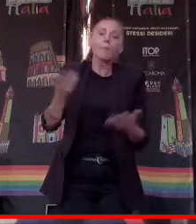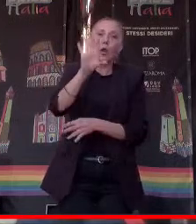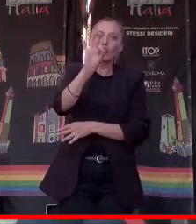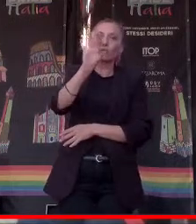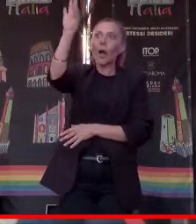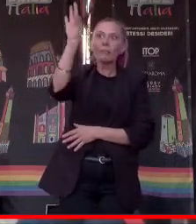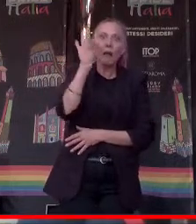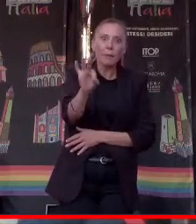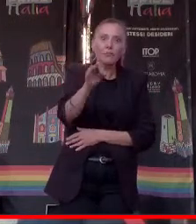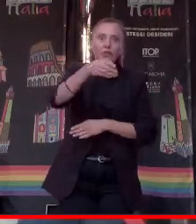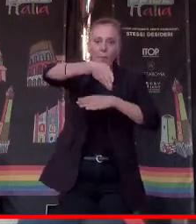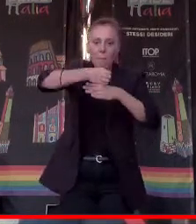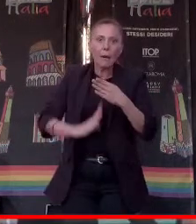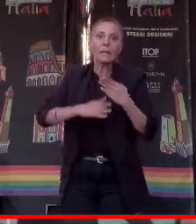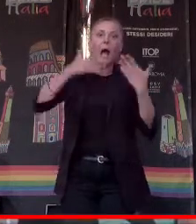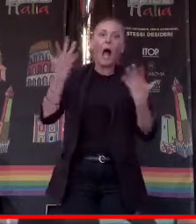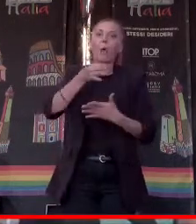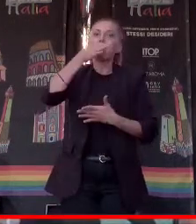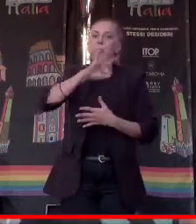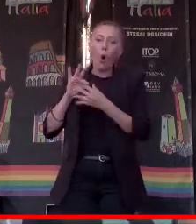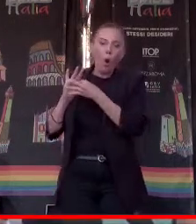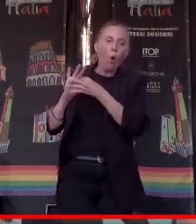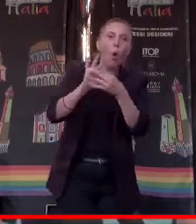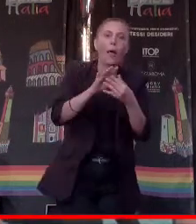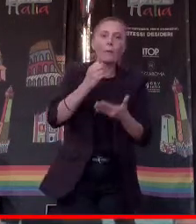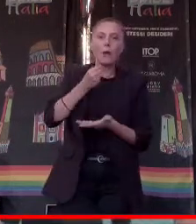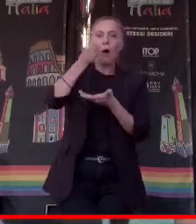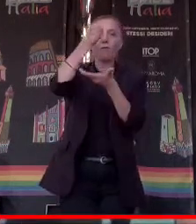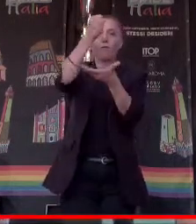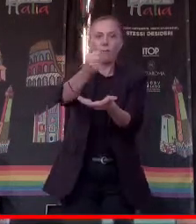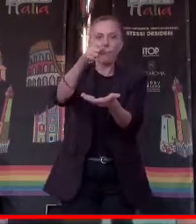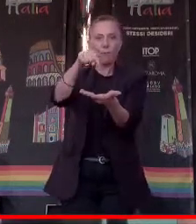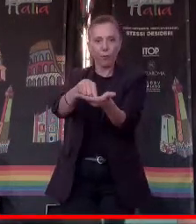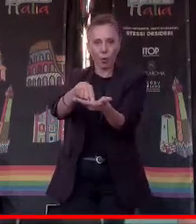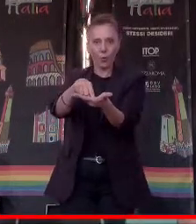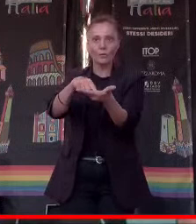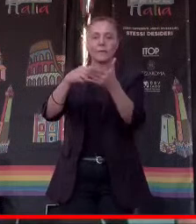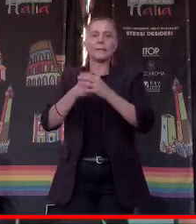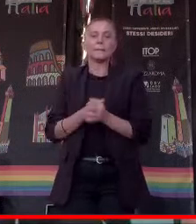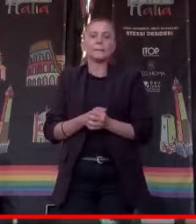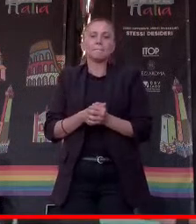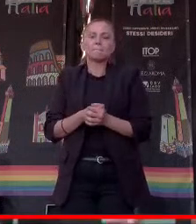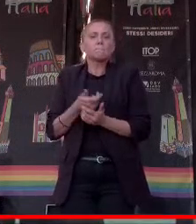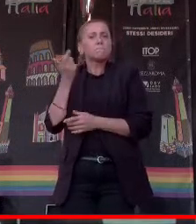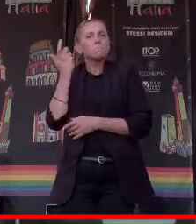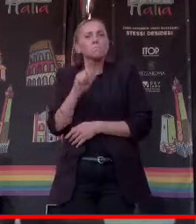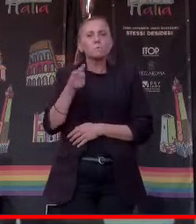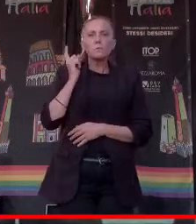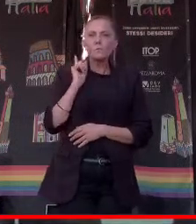Qui è già scatenato mani alzate, vedo Daniele Renda con le mani alzate. No, perché? Perché